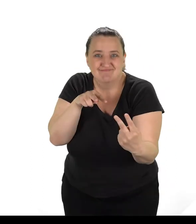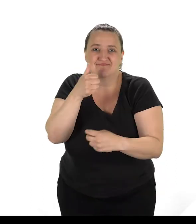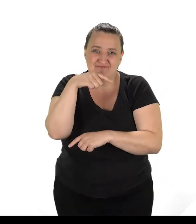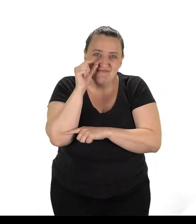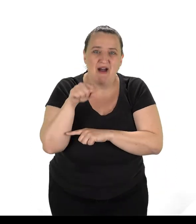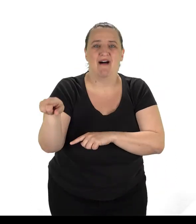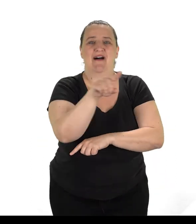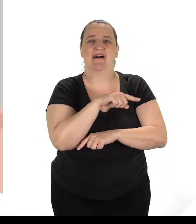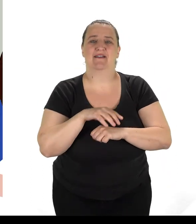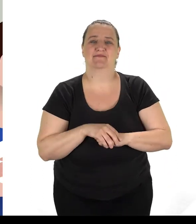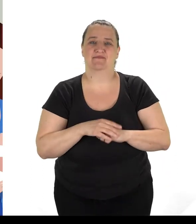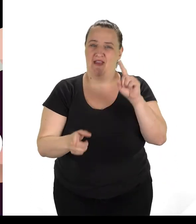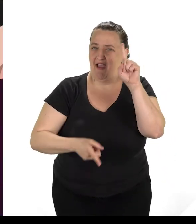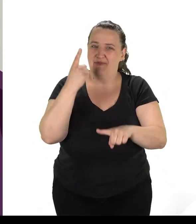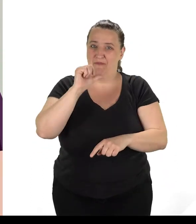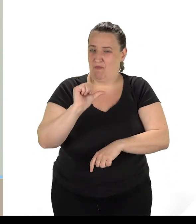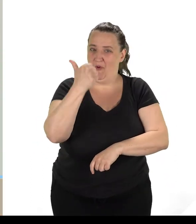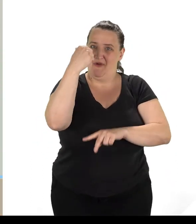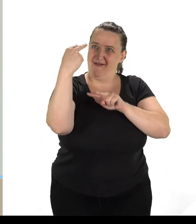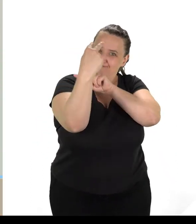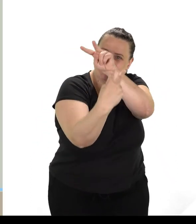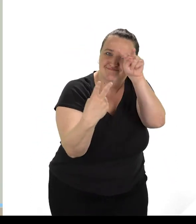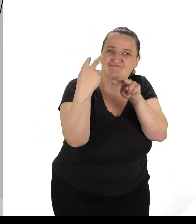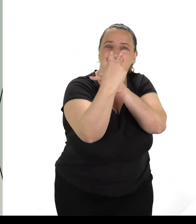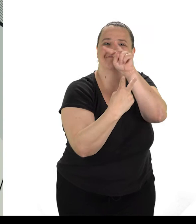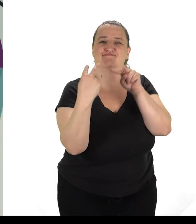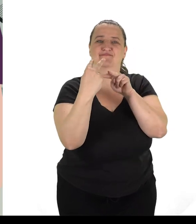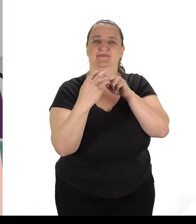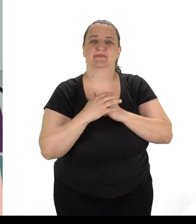votre attention. Privilégions les échanges visuels.